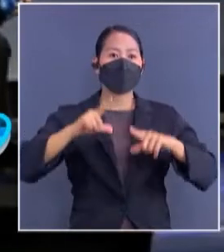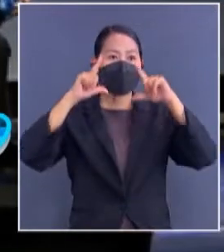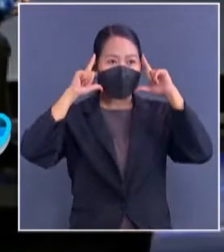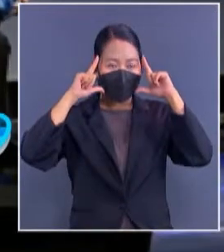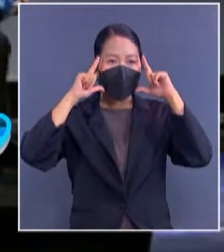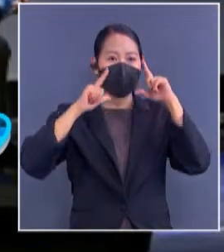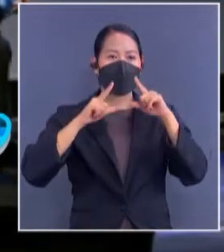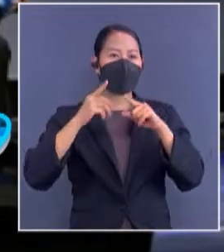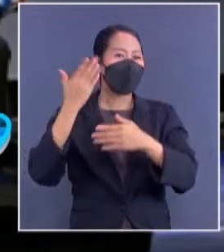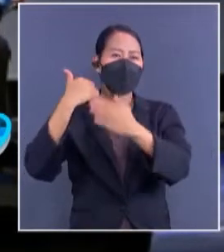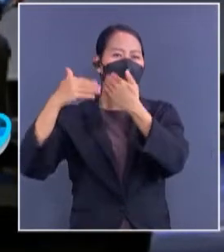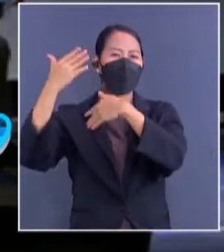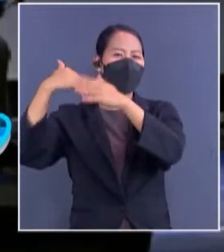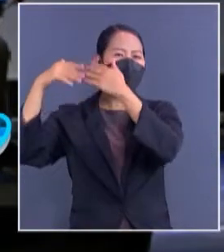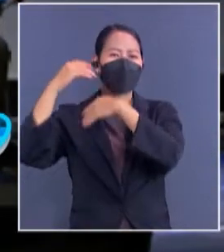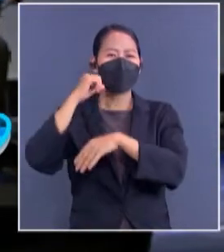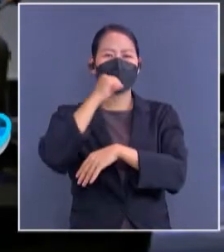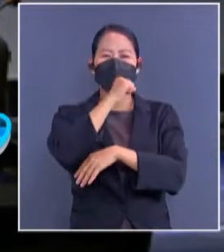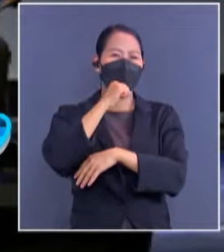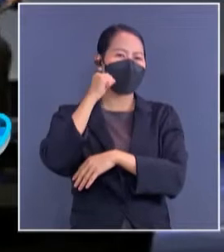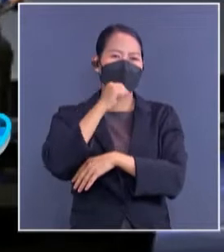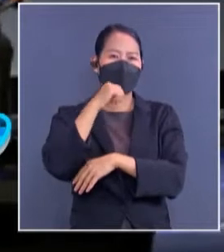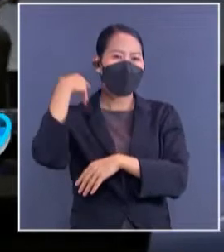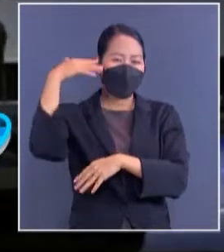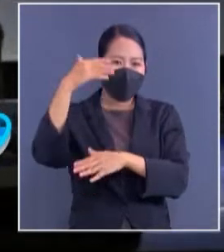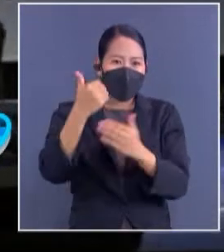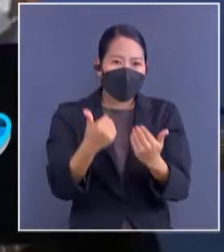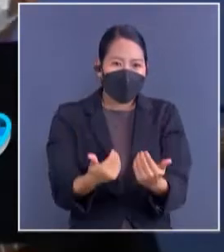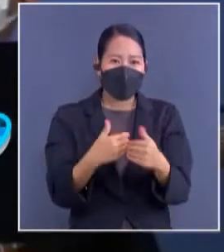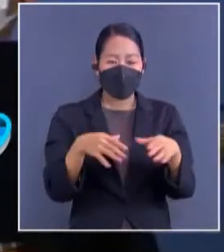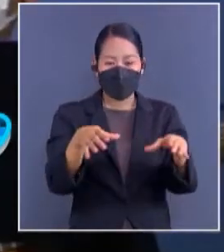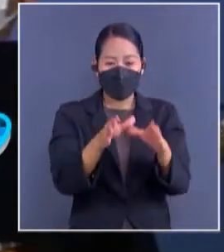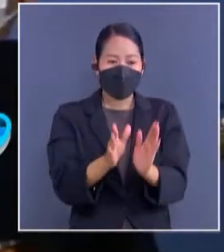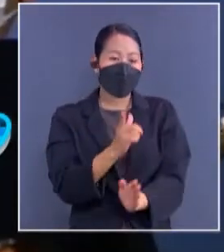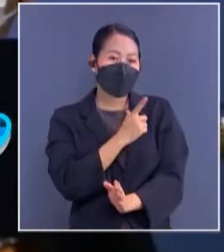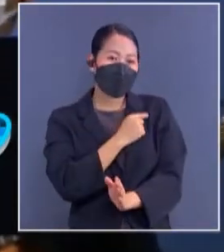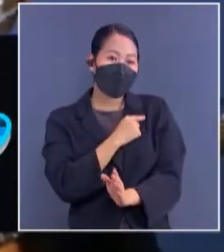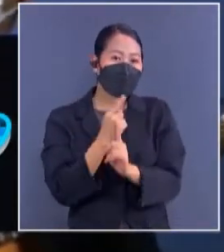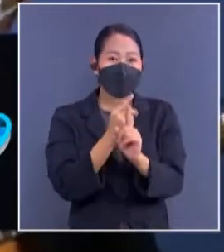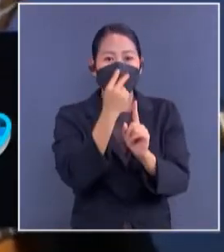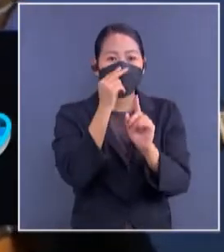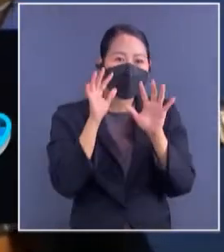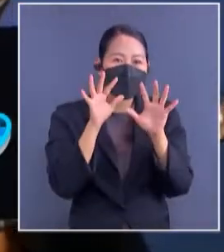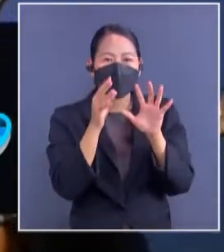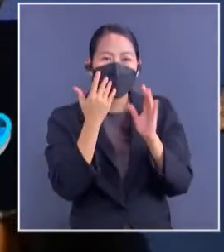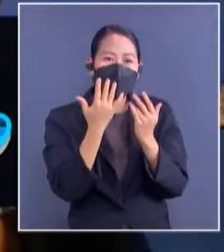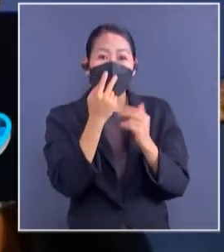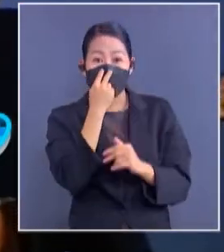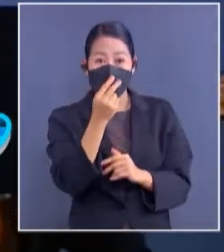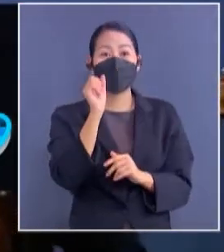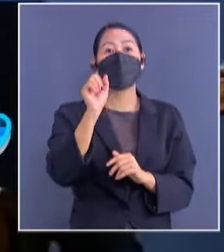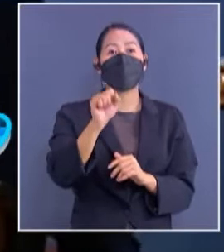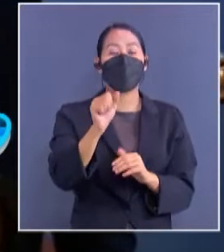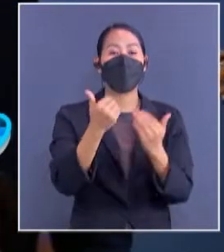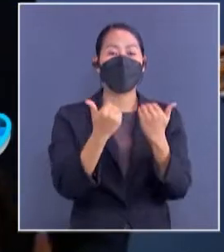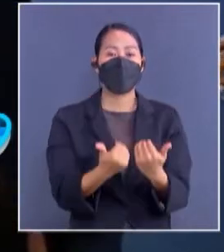ฐานสากลจนสามารถครองใจแฟนเพลงได้อย่างเหนียวแน่นค่ะชรินทร์อินคอนเสิร์ตหมายเลข20มหากาพย์แห่งบทเพลงครั้งนี้จึงเป็น